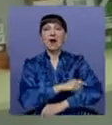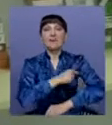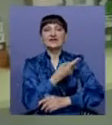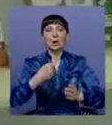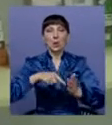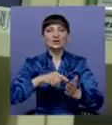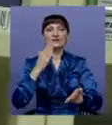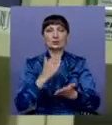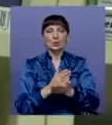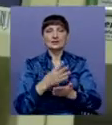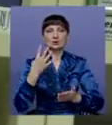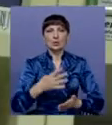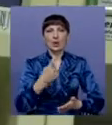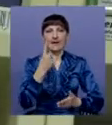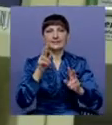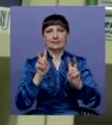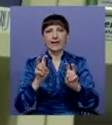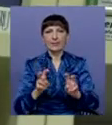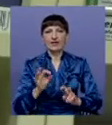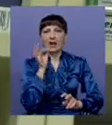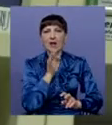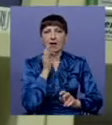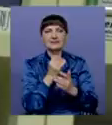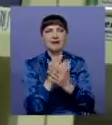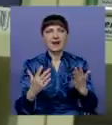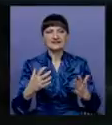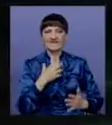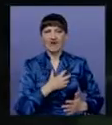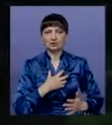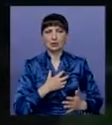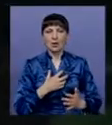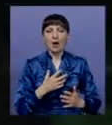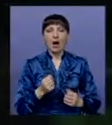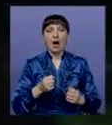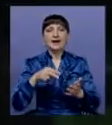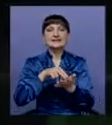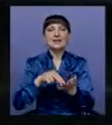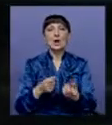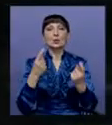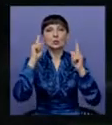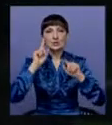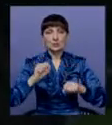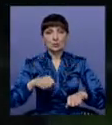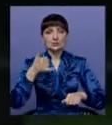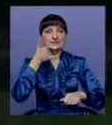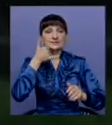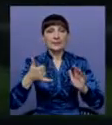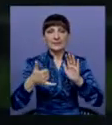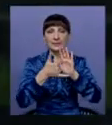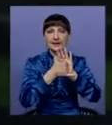города в наличии должно быть 41 наименование лекарств первой необходимости. А сопоставить цены можно с помощью мобильного